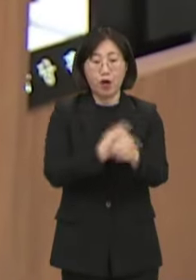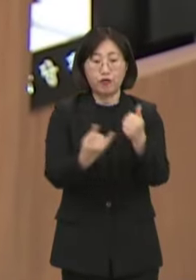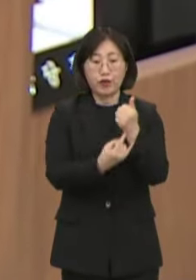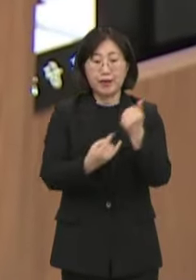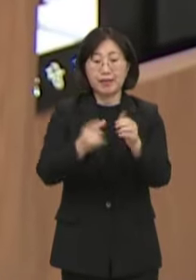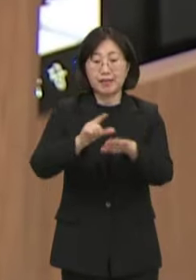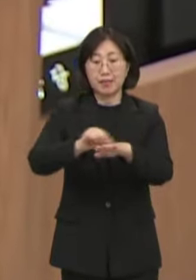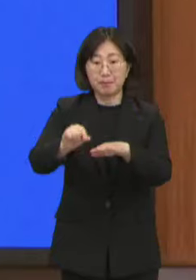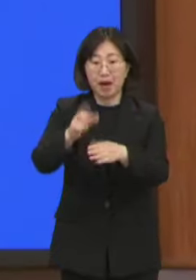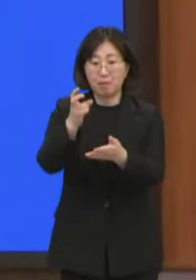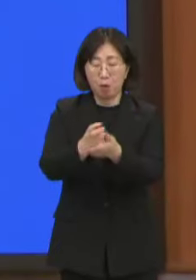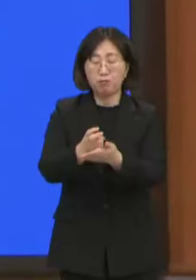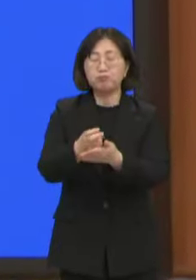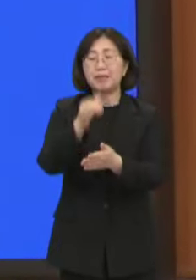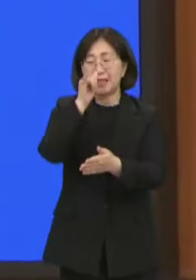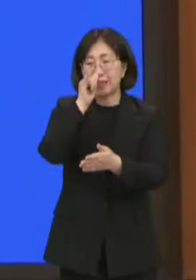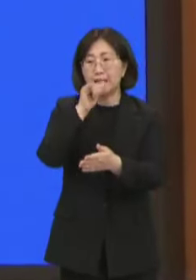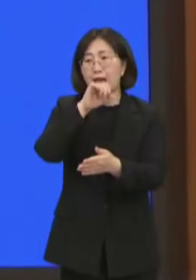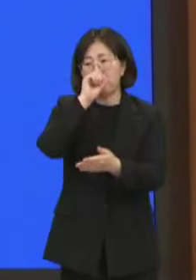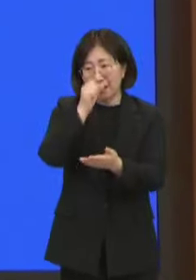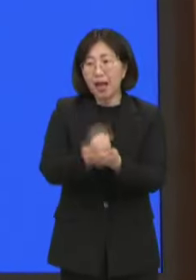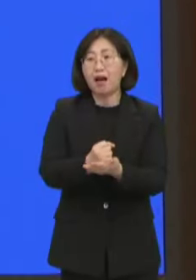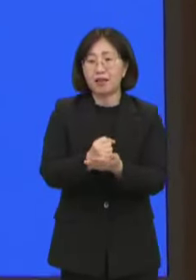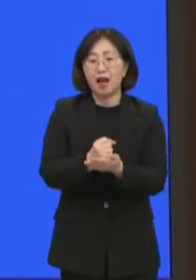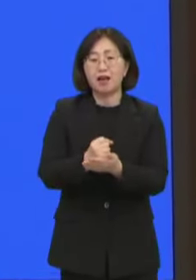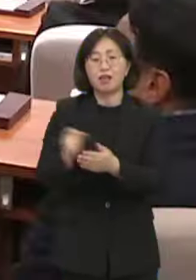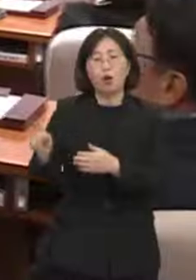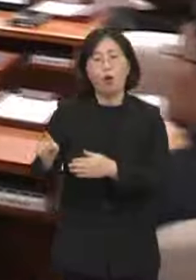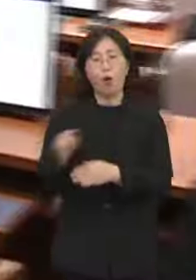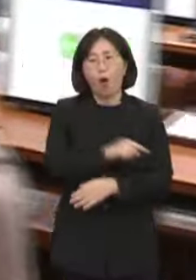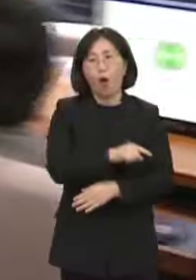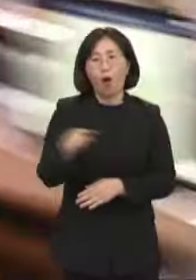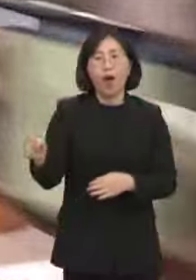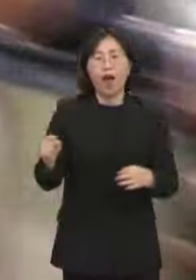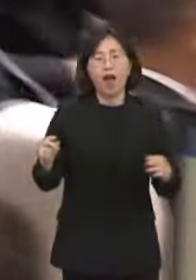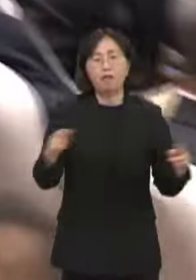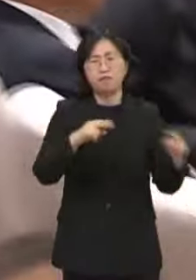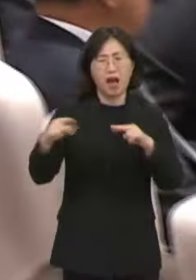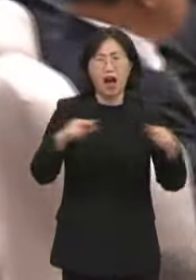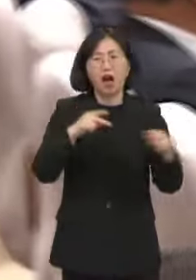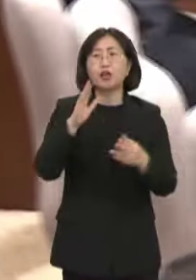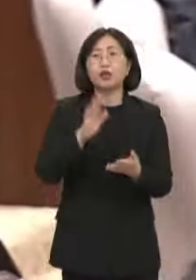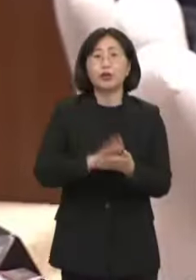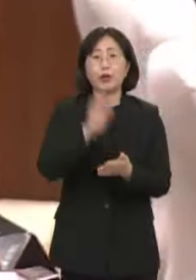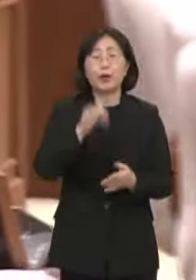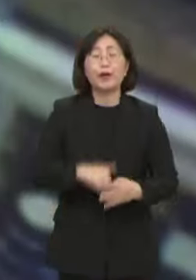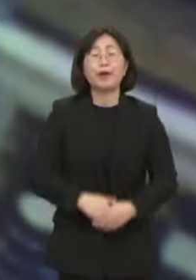바람직하다는 의견을 제시하는 등 뜨거운 이슈가 되고 있습니다. TJB 강진원입니다.